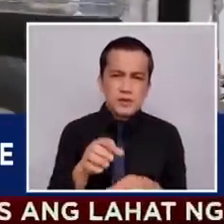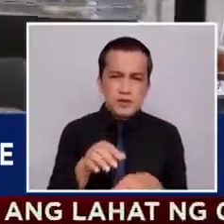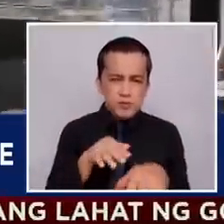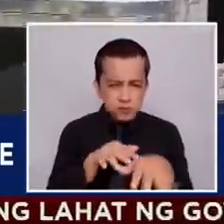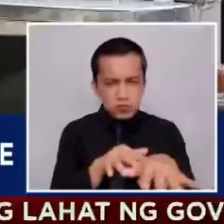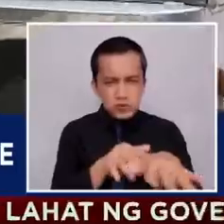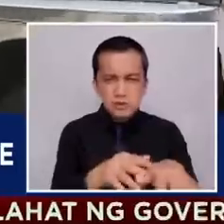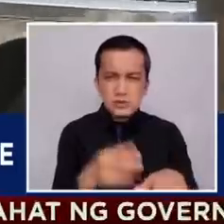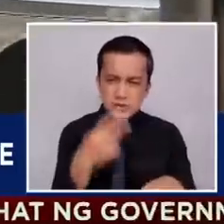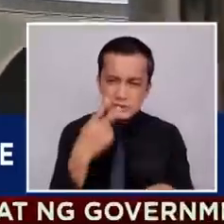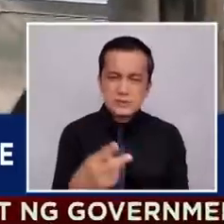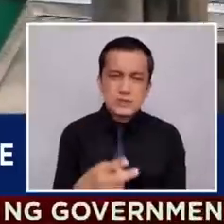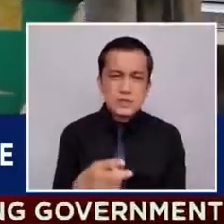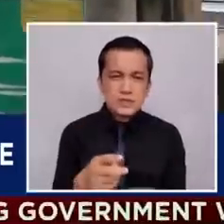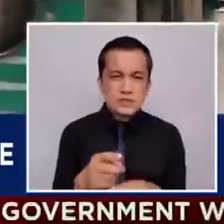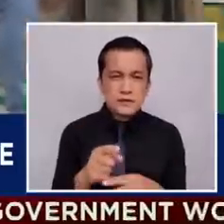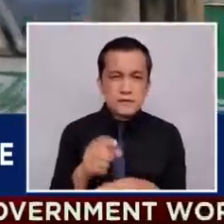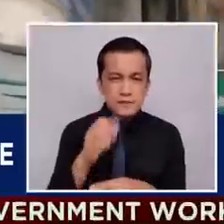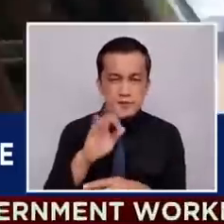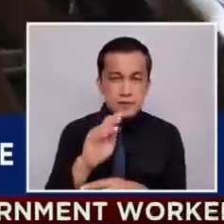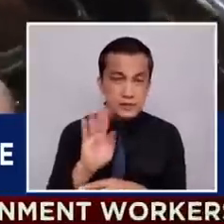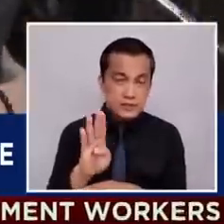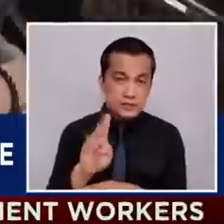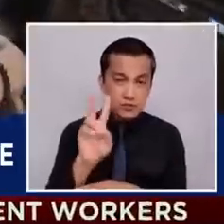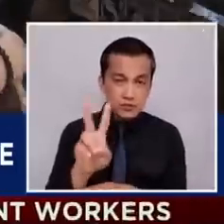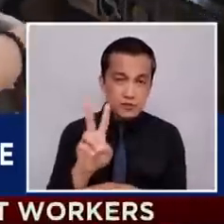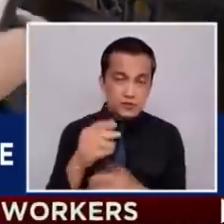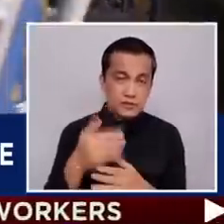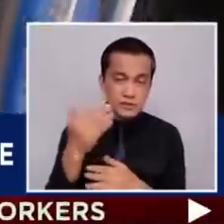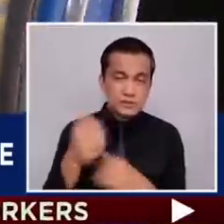trapiko. Sa February 2 pa ng